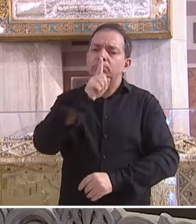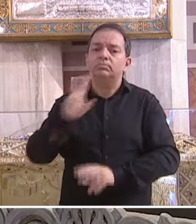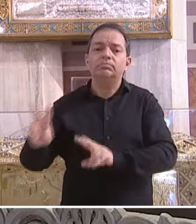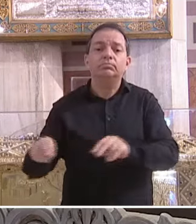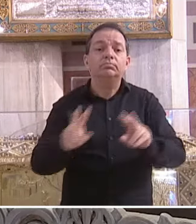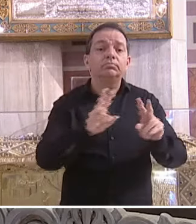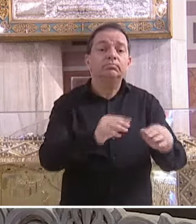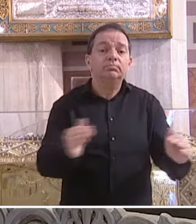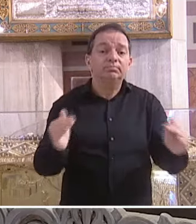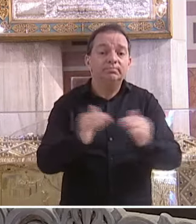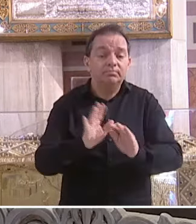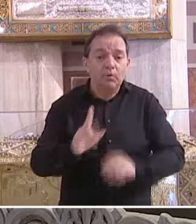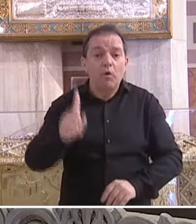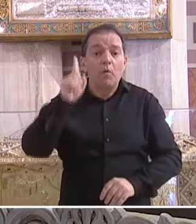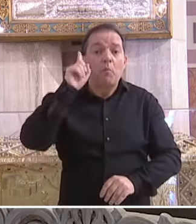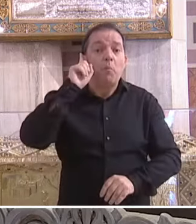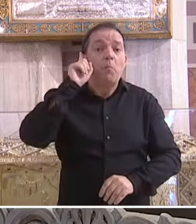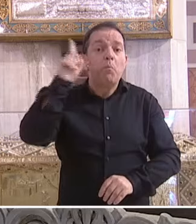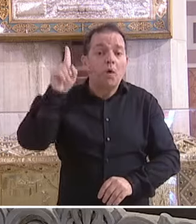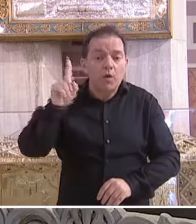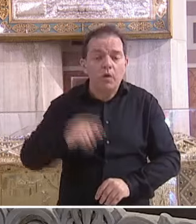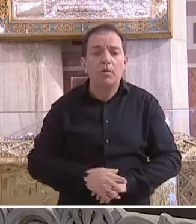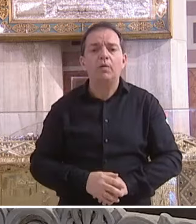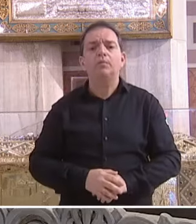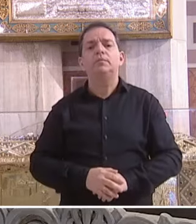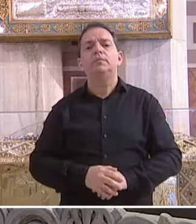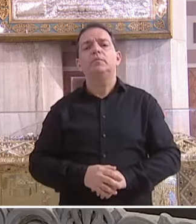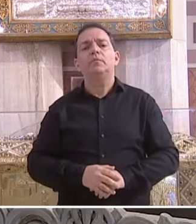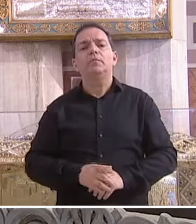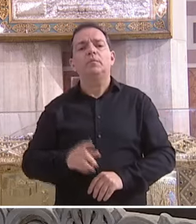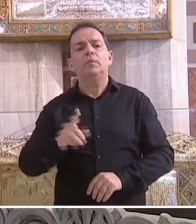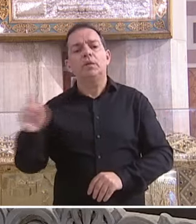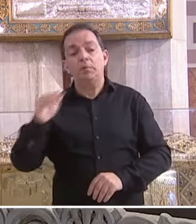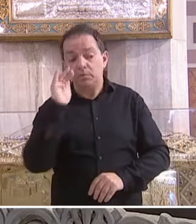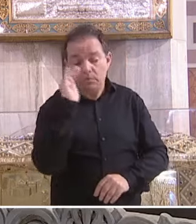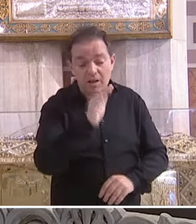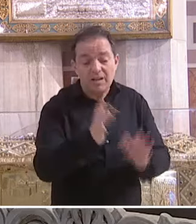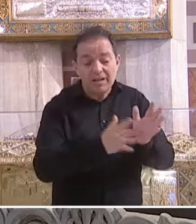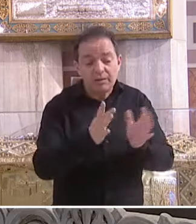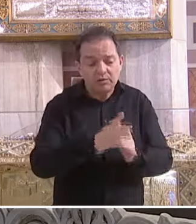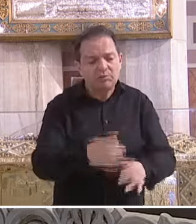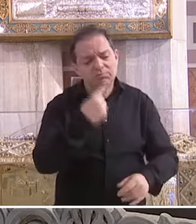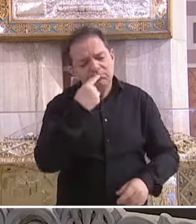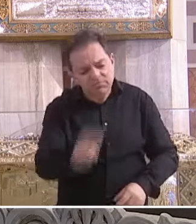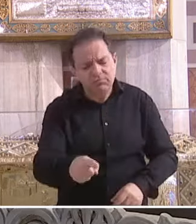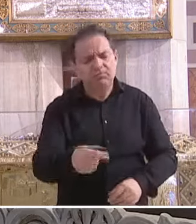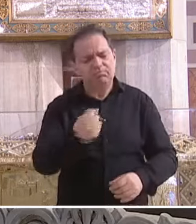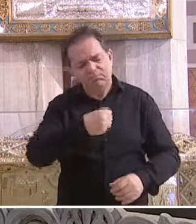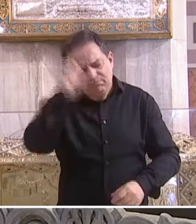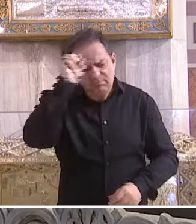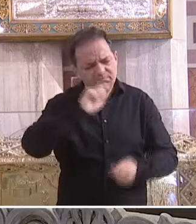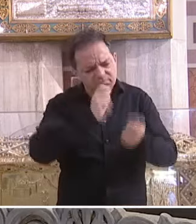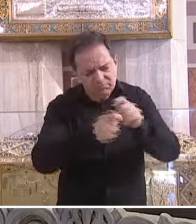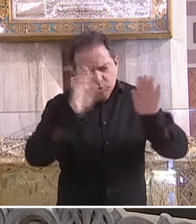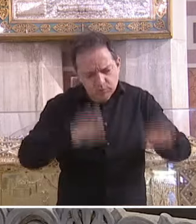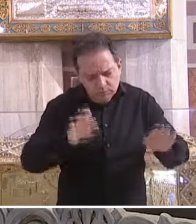του μόνον όταν του ζήτησαν να αρνηθεί τον Χριστό για να σώσει την ζωή